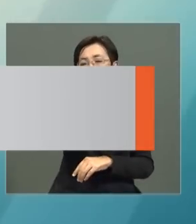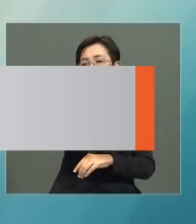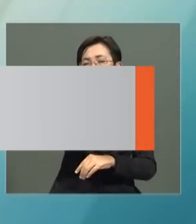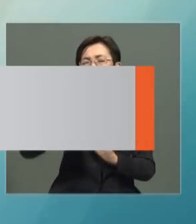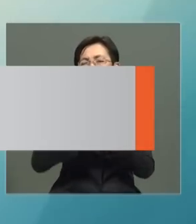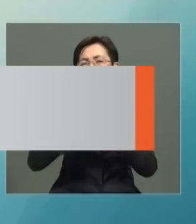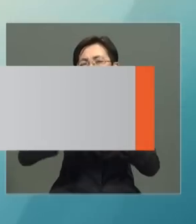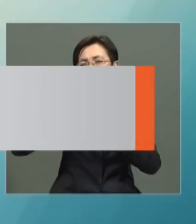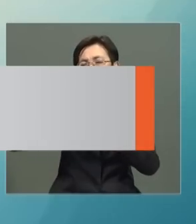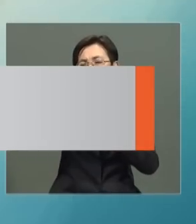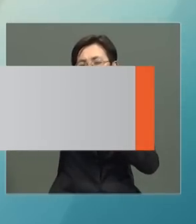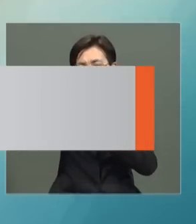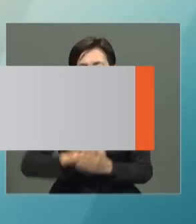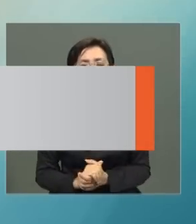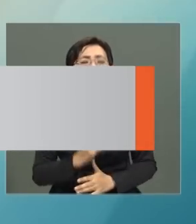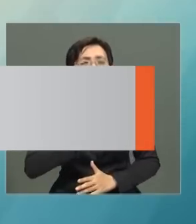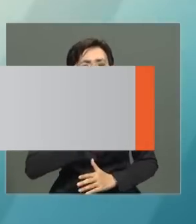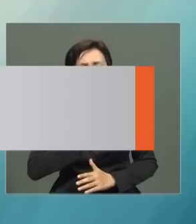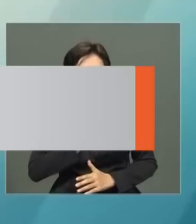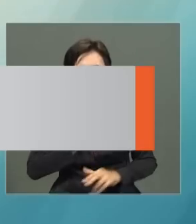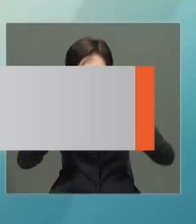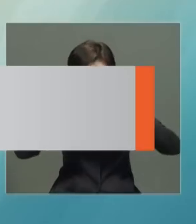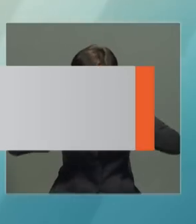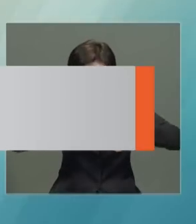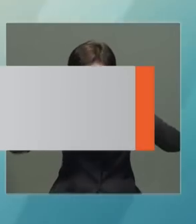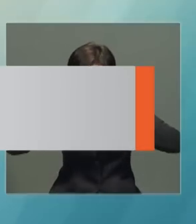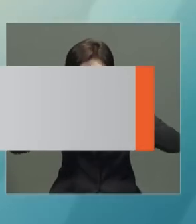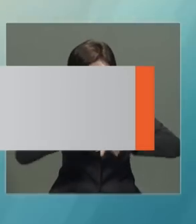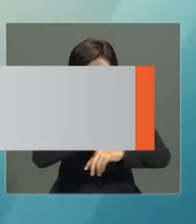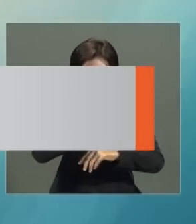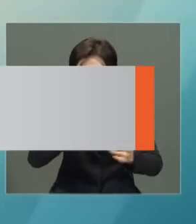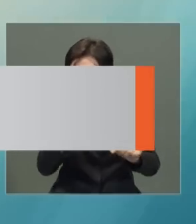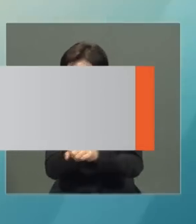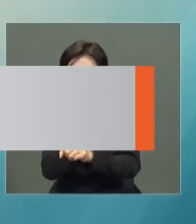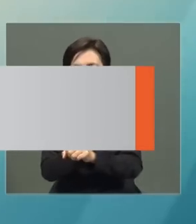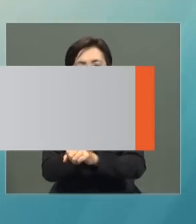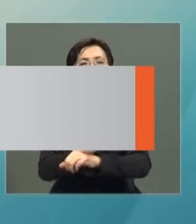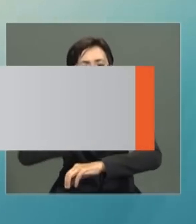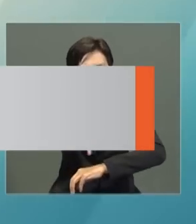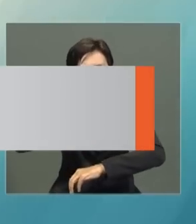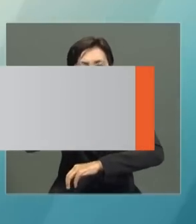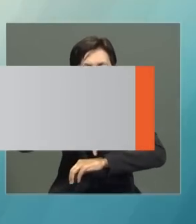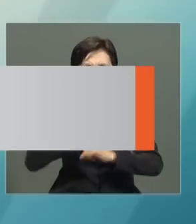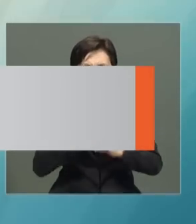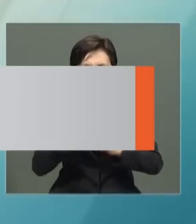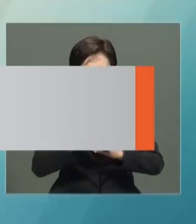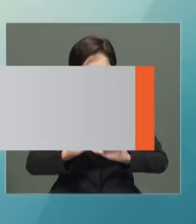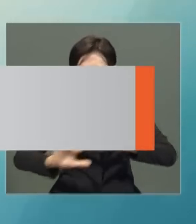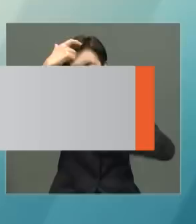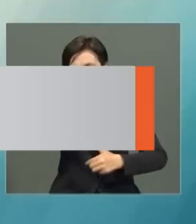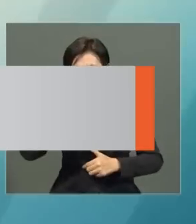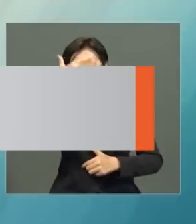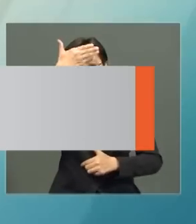ะนั้นเราจะต้องใช้เวลาเท่าไหร่นะครับกว่าจะเข้าไปหมดตรงนี้เพราะฉะนั้นตอนนี้คือการเร่งเข้าไปตรวจนะ